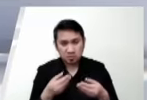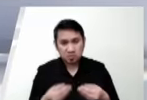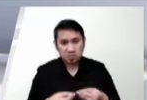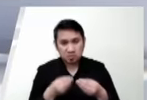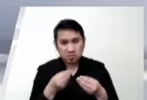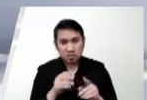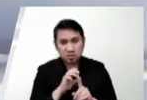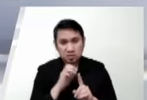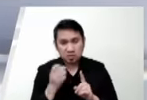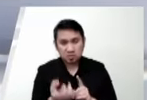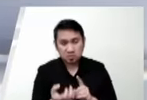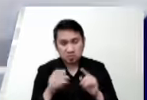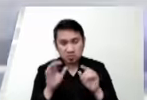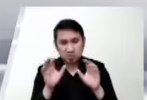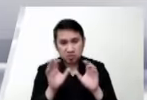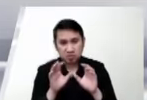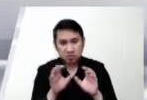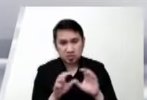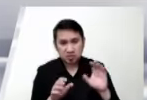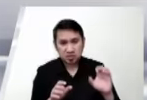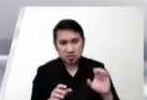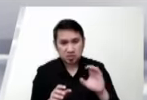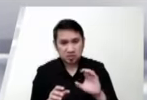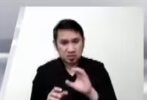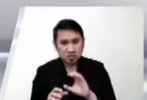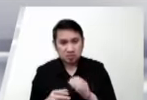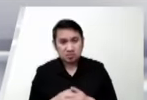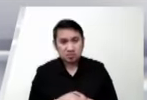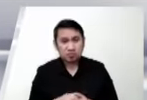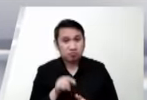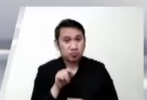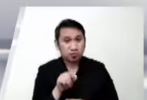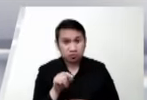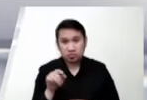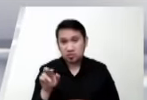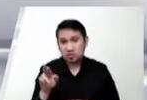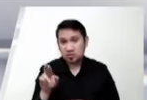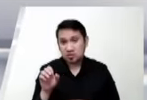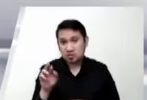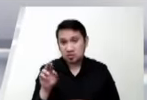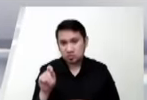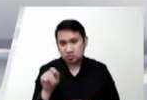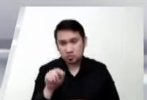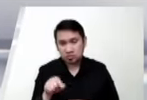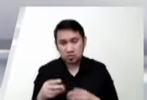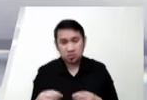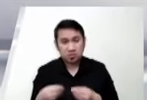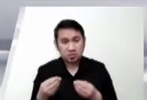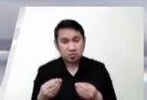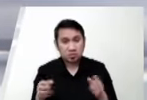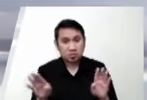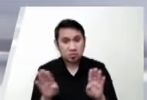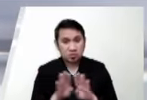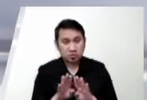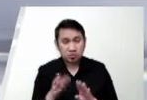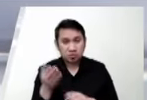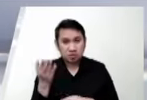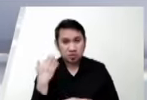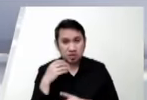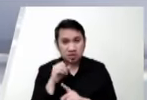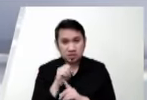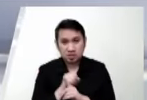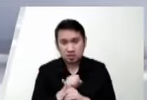Compliance Certificate o ECC. Sa kaso ng resort, ayon sa DENR, inisyuhan na raw ito ng closure order noon pang September